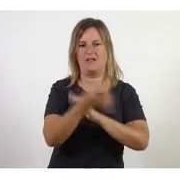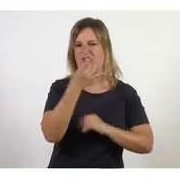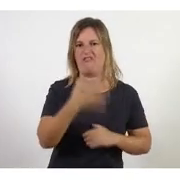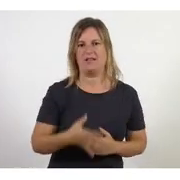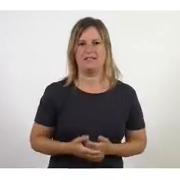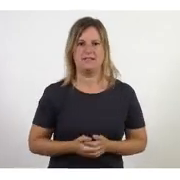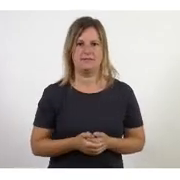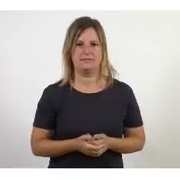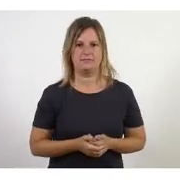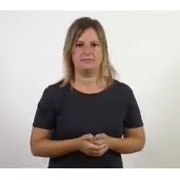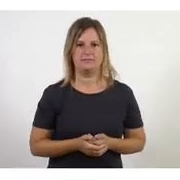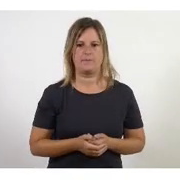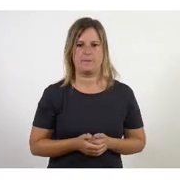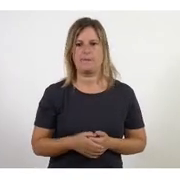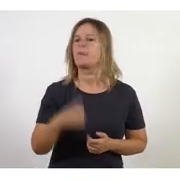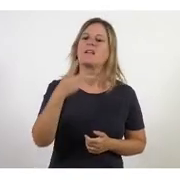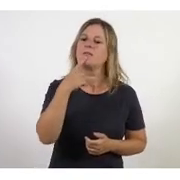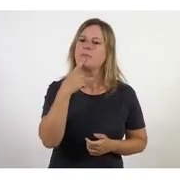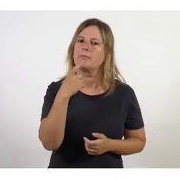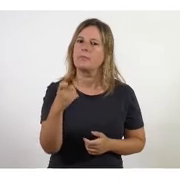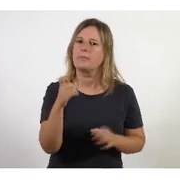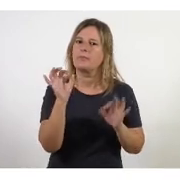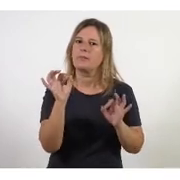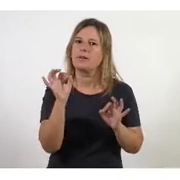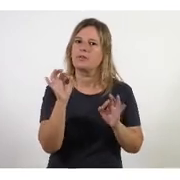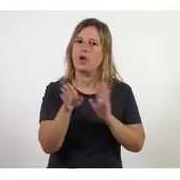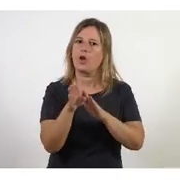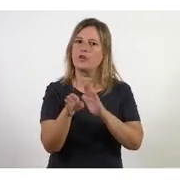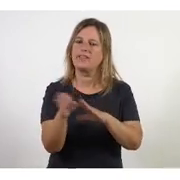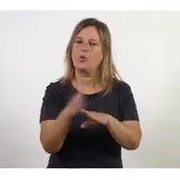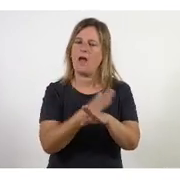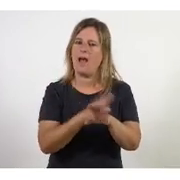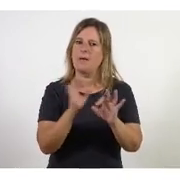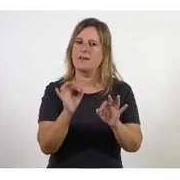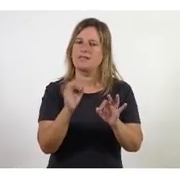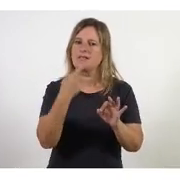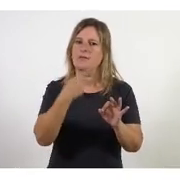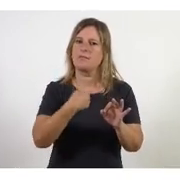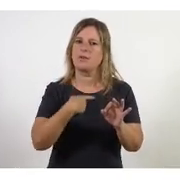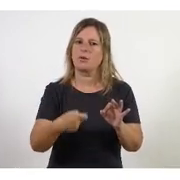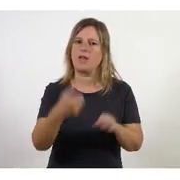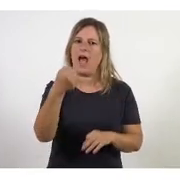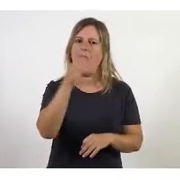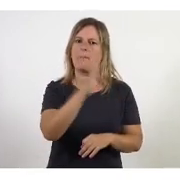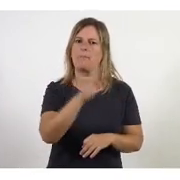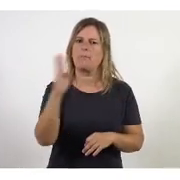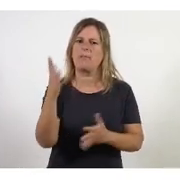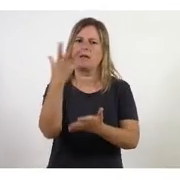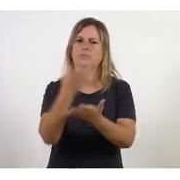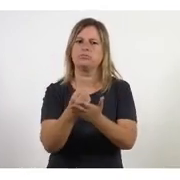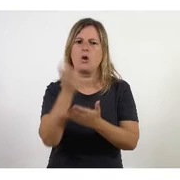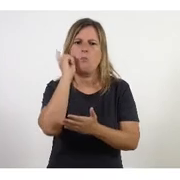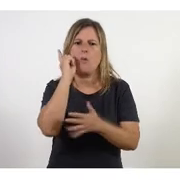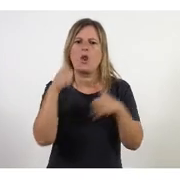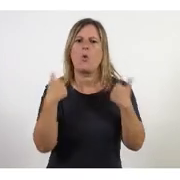facilitat. Jordi, si em permets, sí, abans de continuar, ens pregunten quina és l'aplicació que s'han de descarregar. No